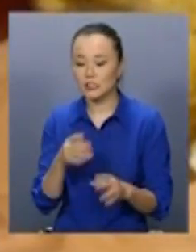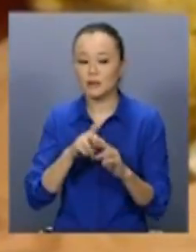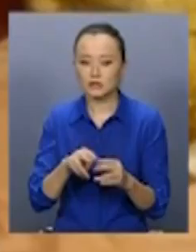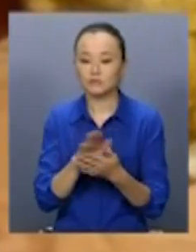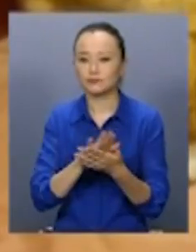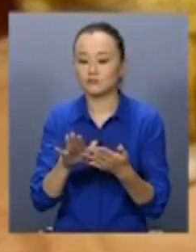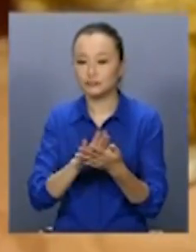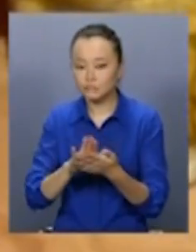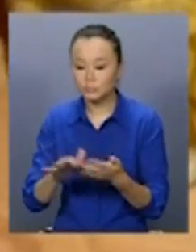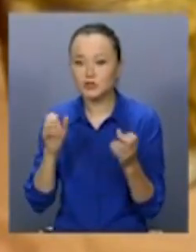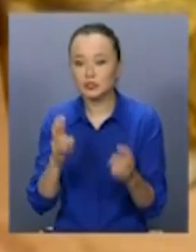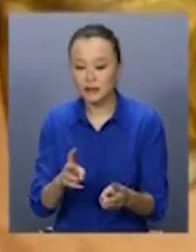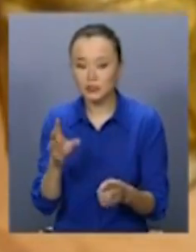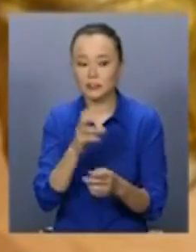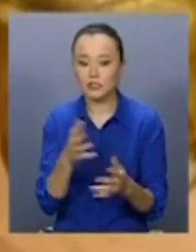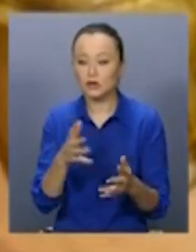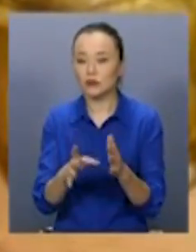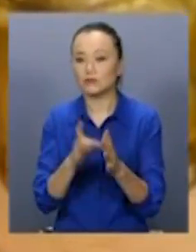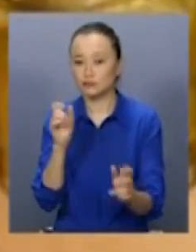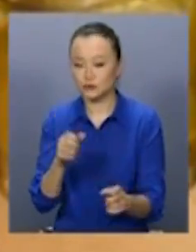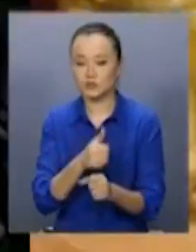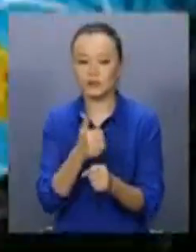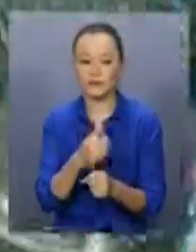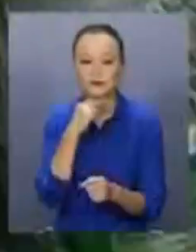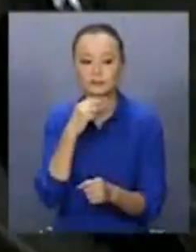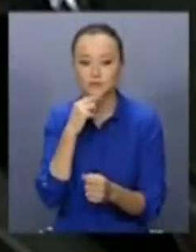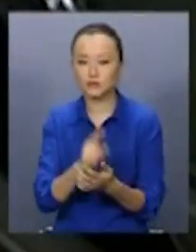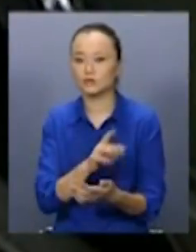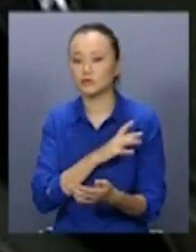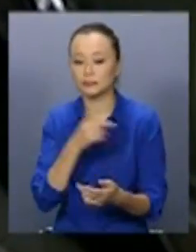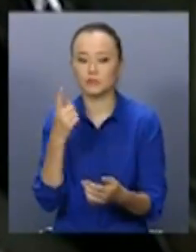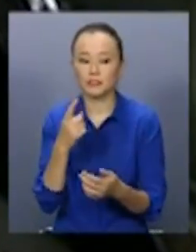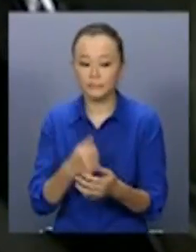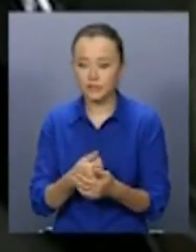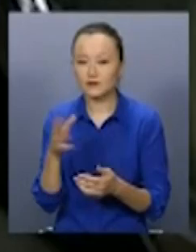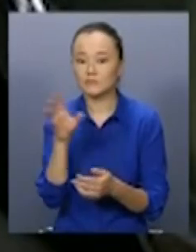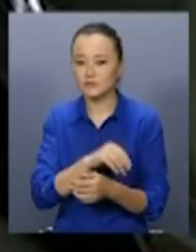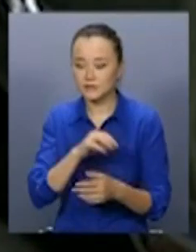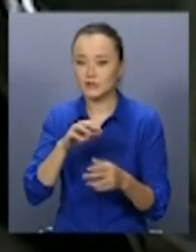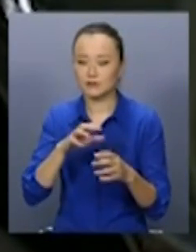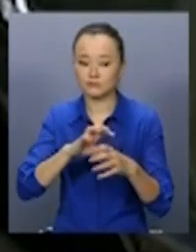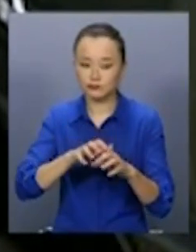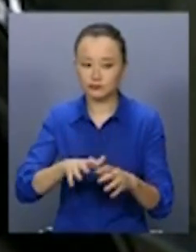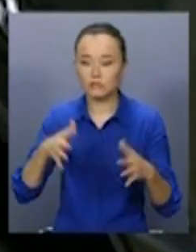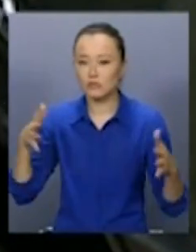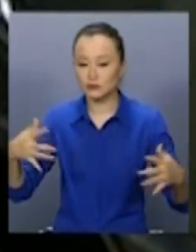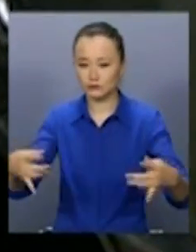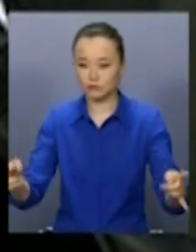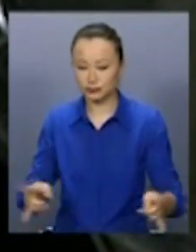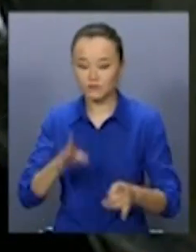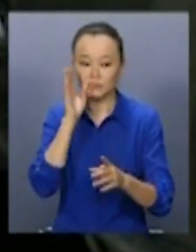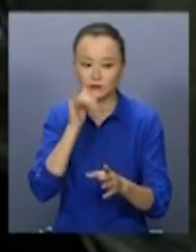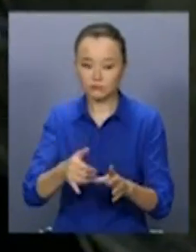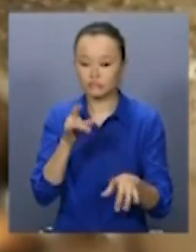Зарарсыздандырудың бірнеше тәсілі бар. Қай әдісті таңдасаңыз да бастысы мұқият болыңыз. Бірінші тәсіл: барлық ыдыстарды су құйылған үлкен қазанға салып 15